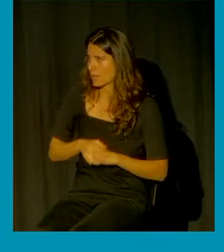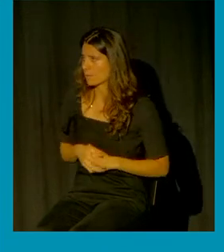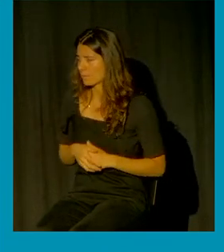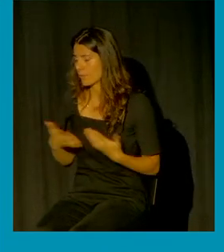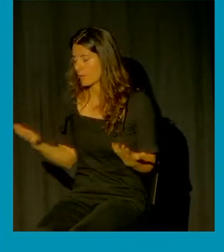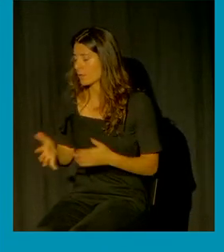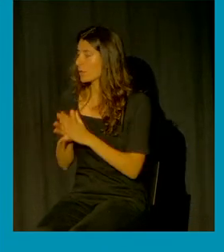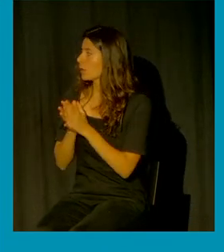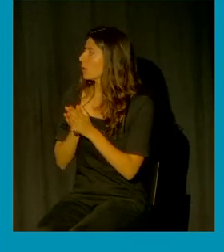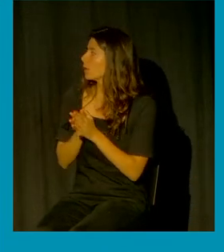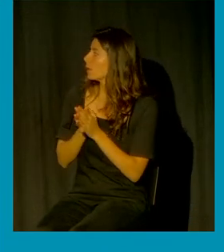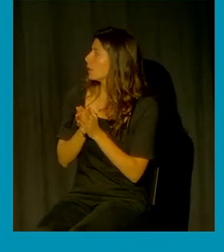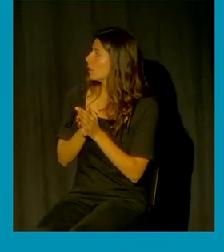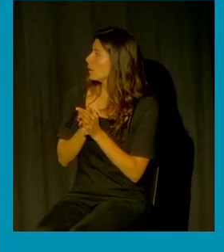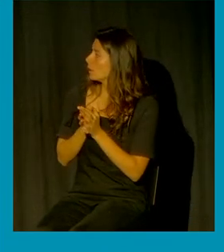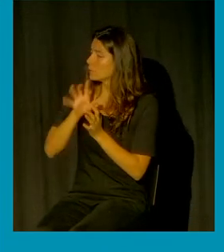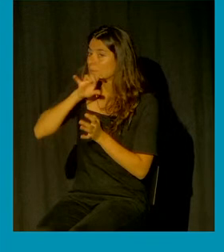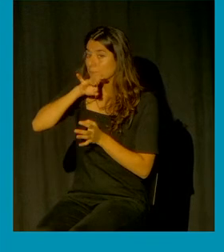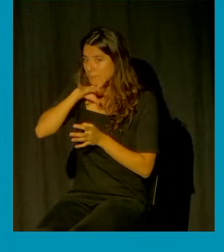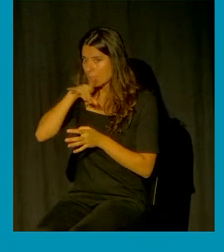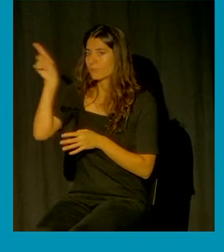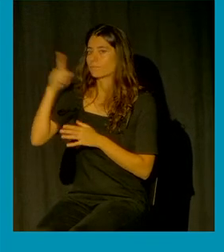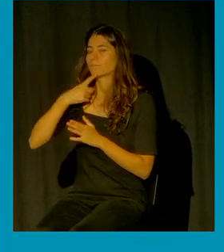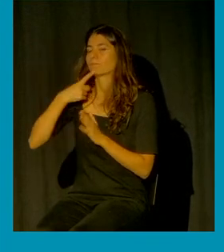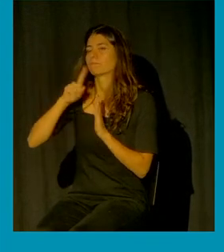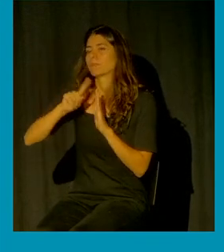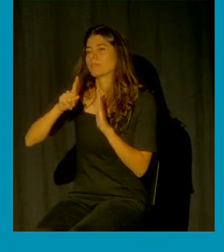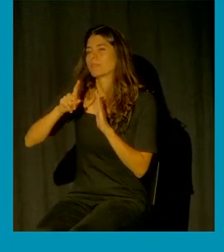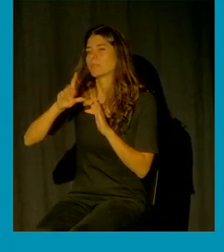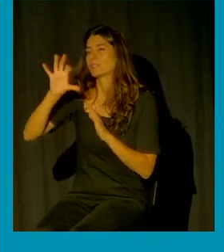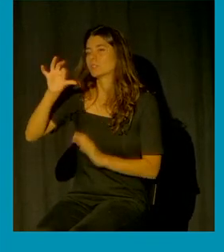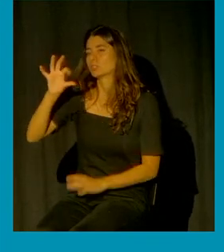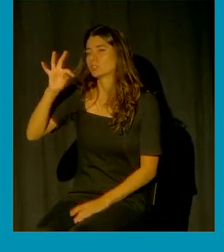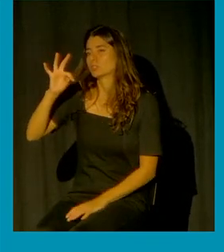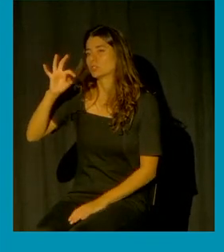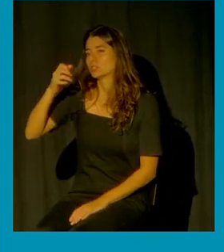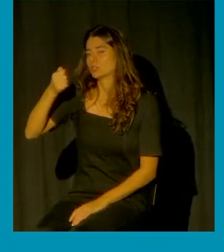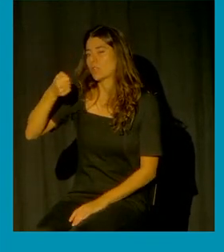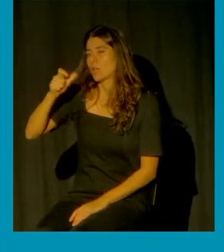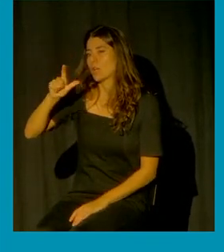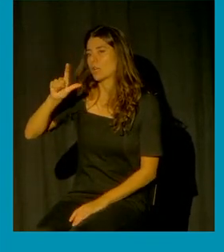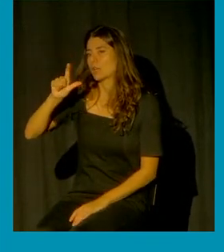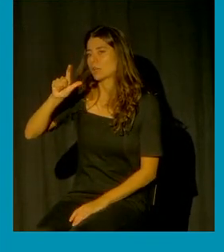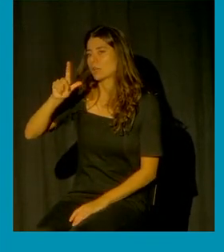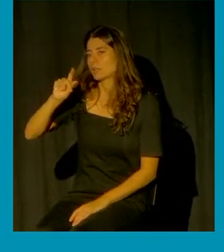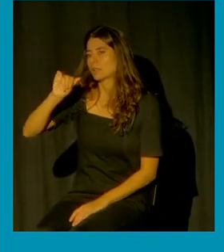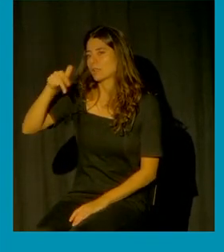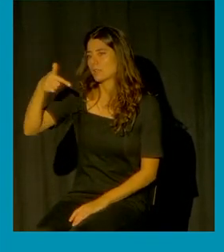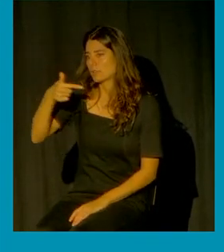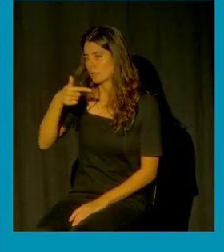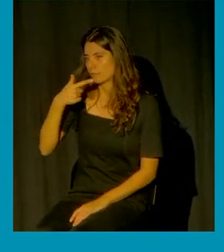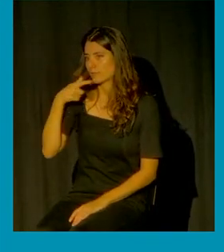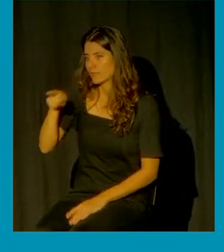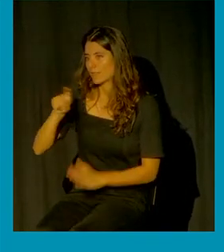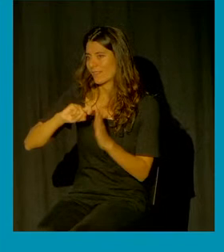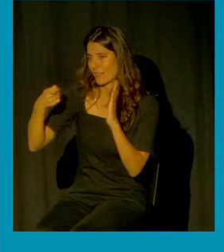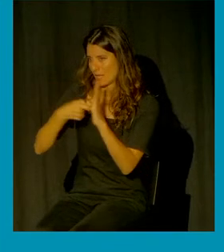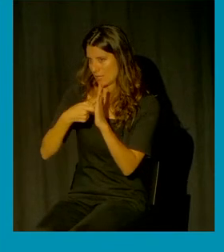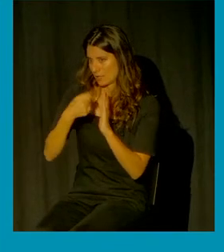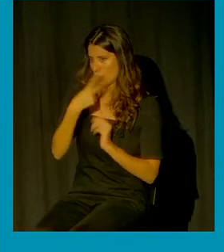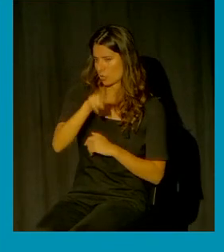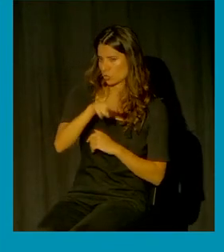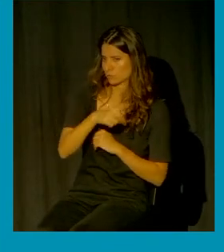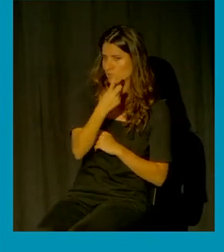Oreca la llei modifica el delicte de stalking no sé si ho sabeu però des del 2015 fins al